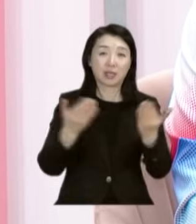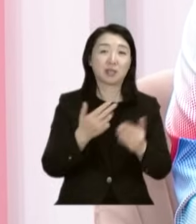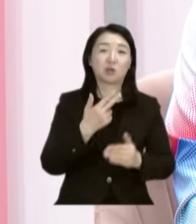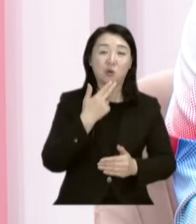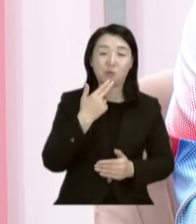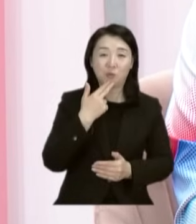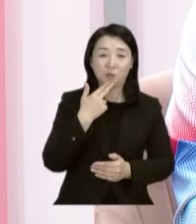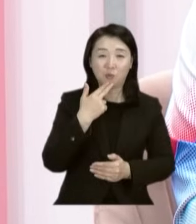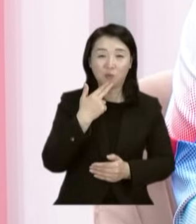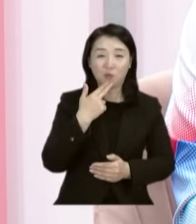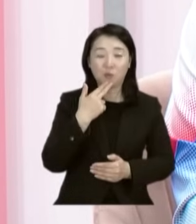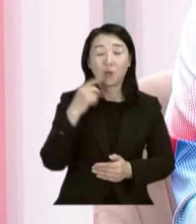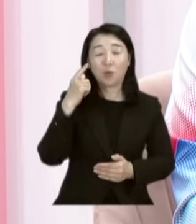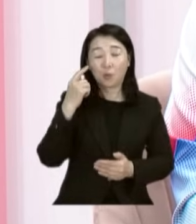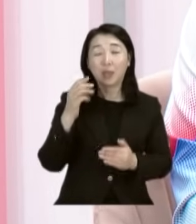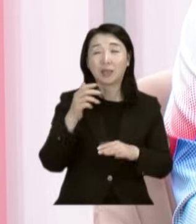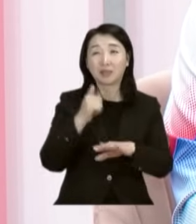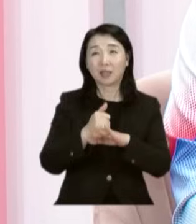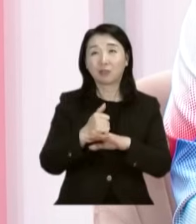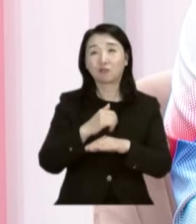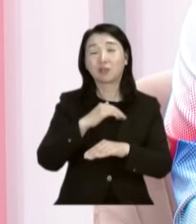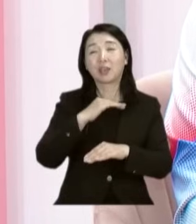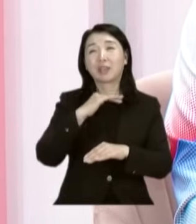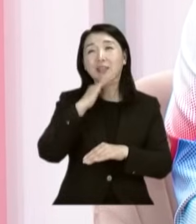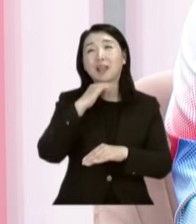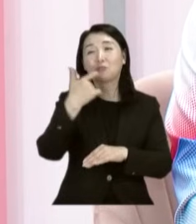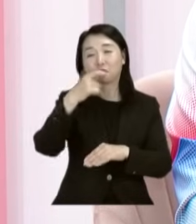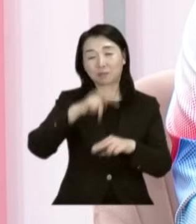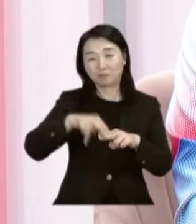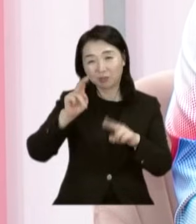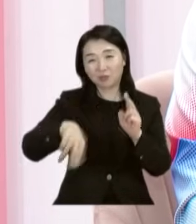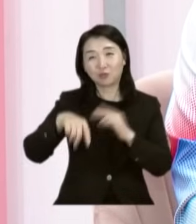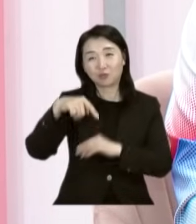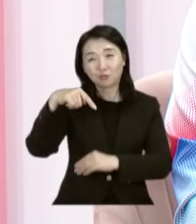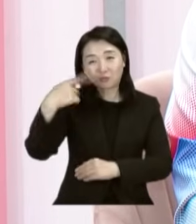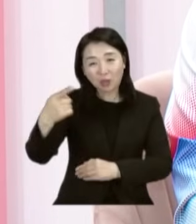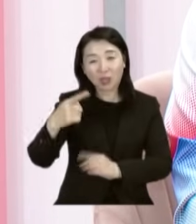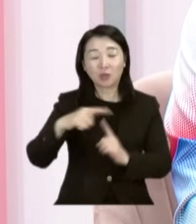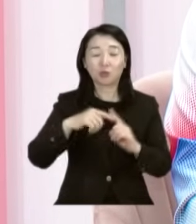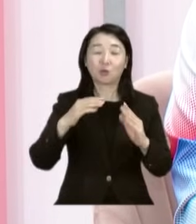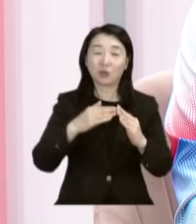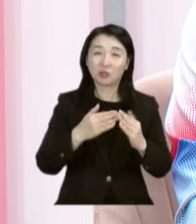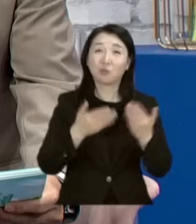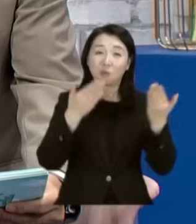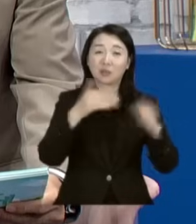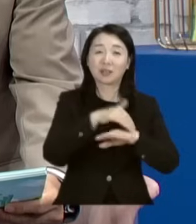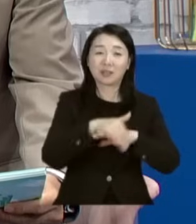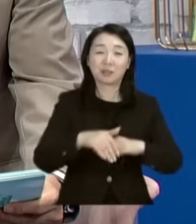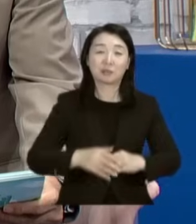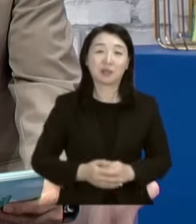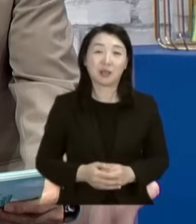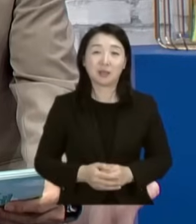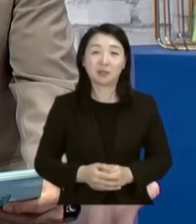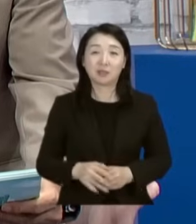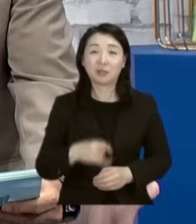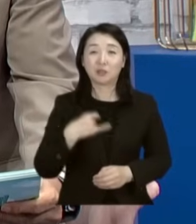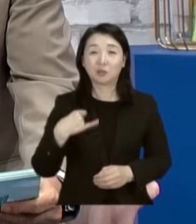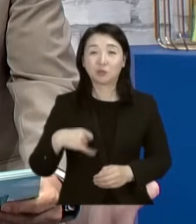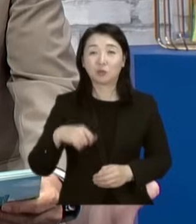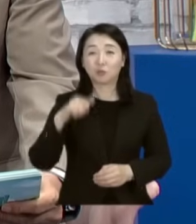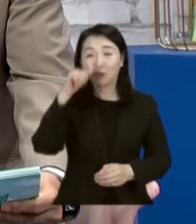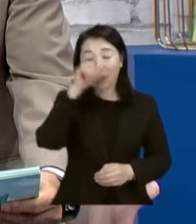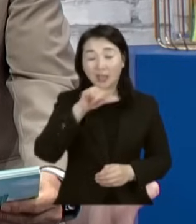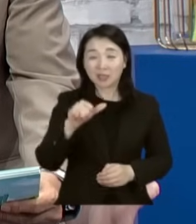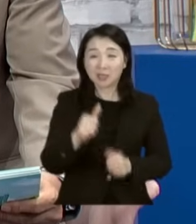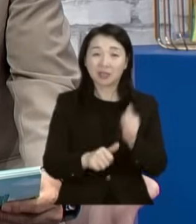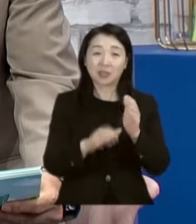않고네 어 나중에 태지 하고 나서 어 교회에서 봉사할 예정입니다 한재우 아시안 게임에서 그